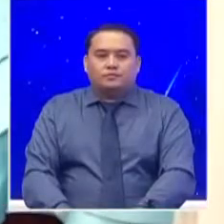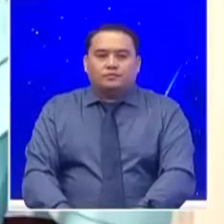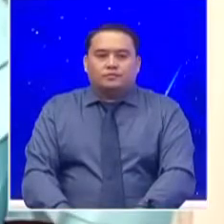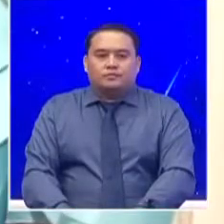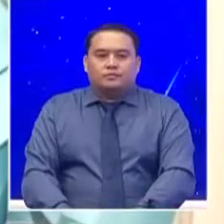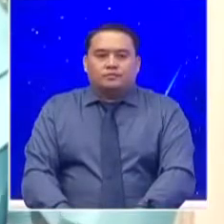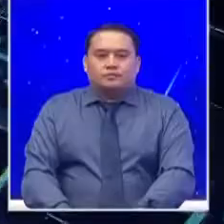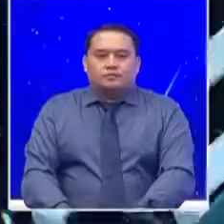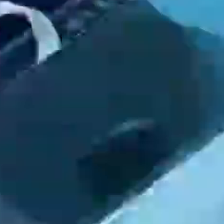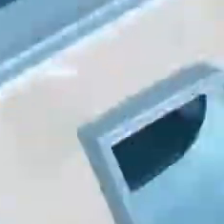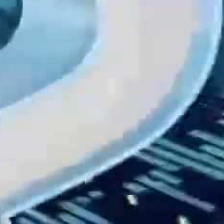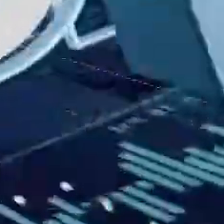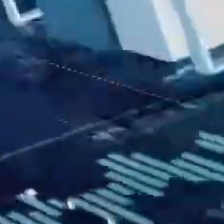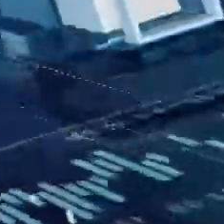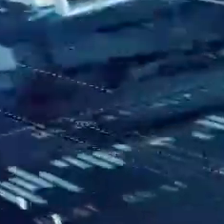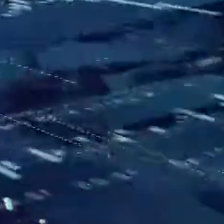ЖТСУ.